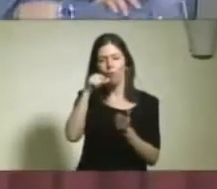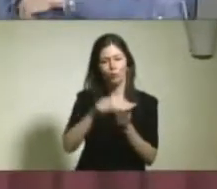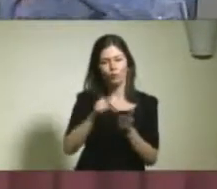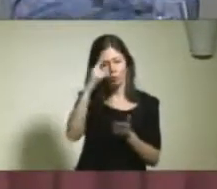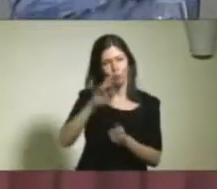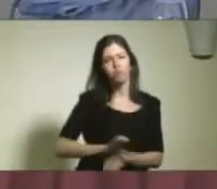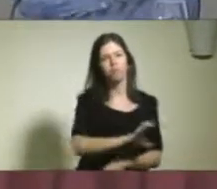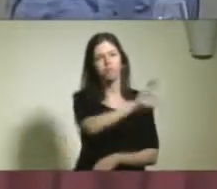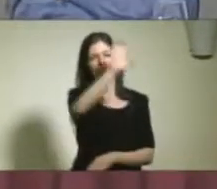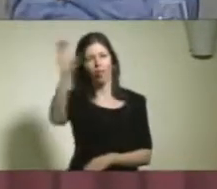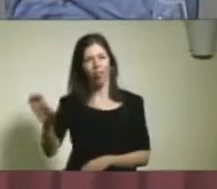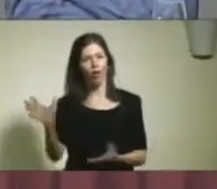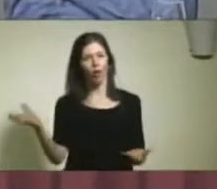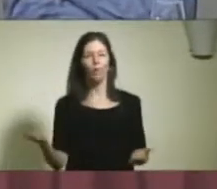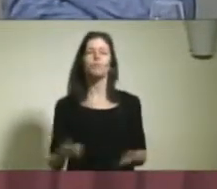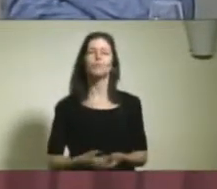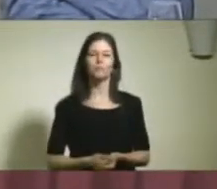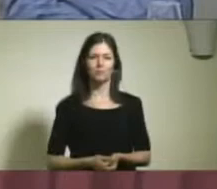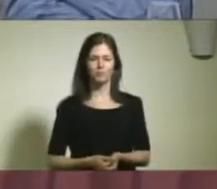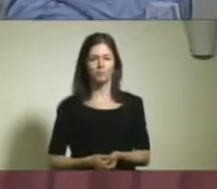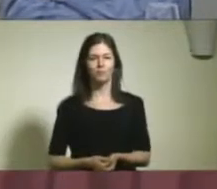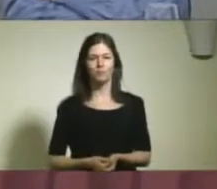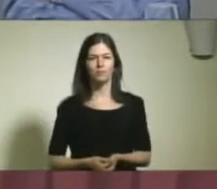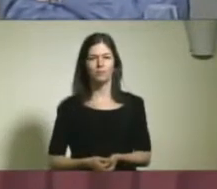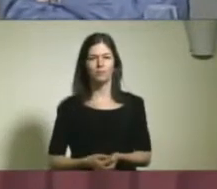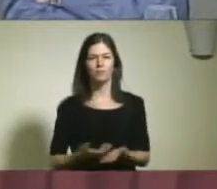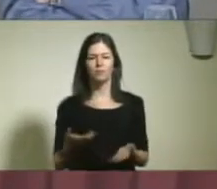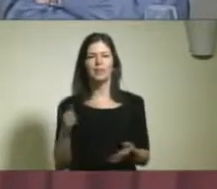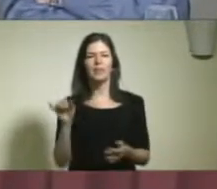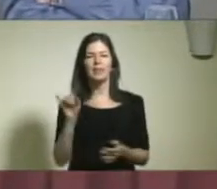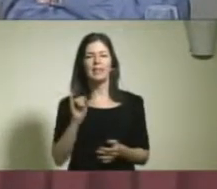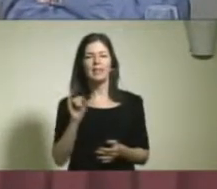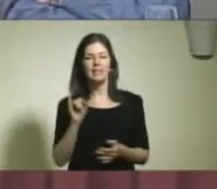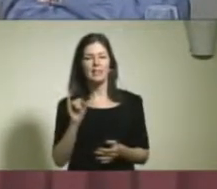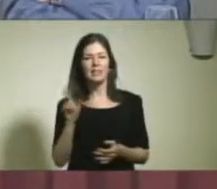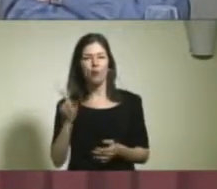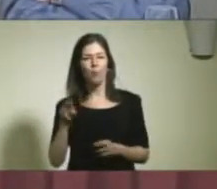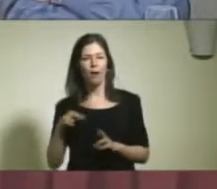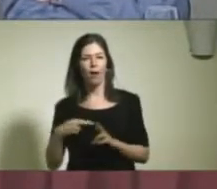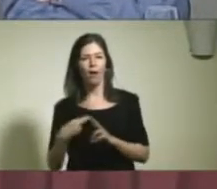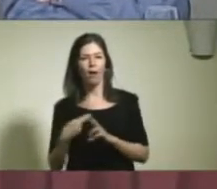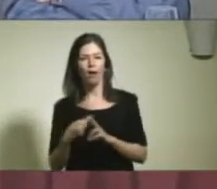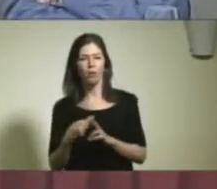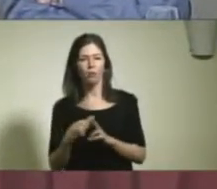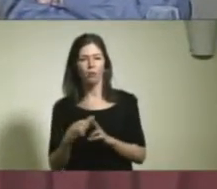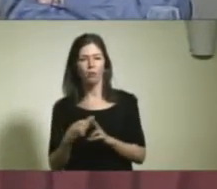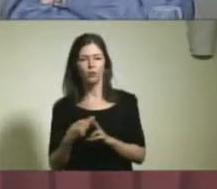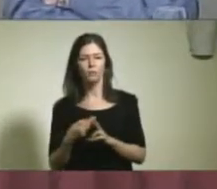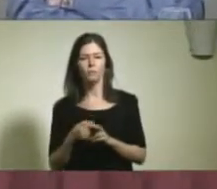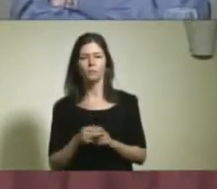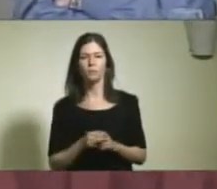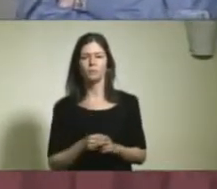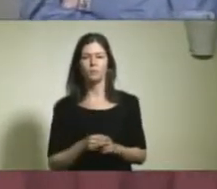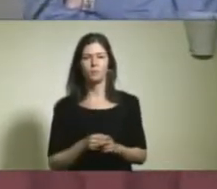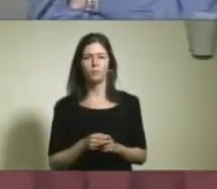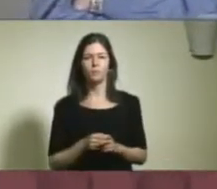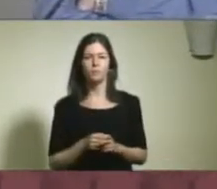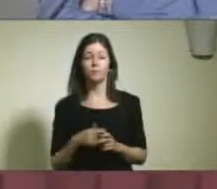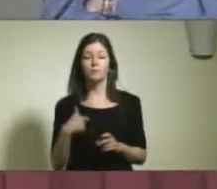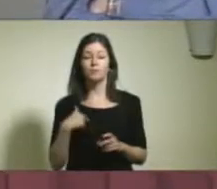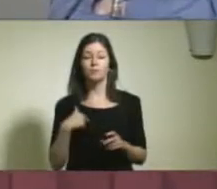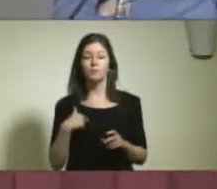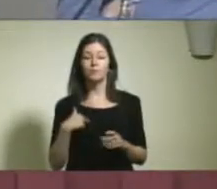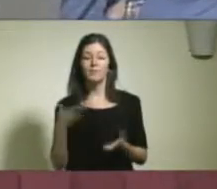travers le Canada. Merci. Isabelle. Alors, en ce qui concerne le service appui qu'on a créé,